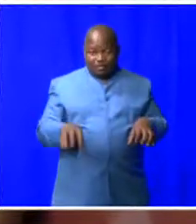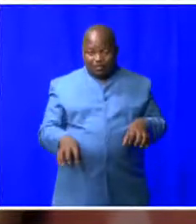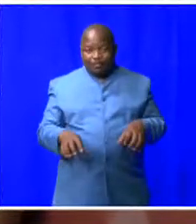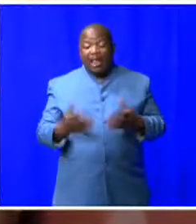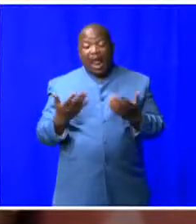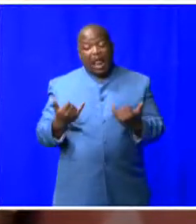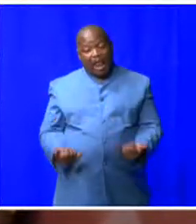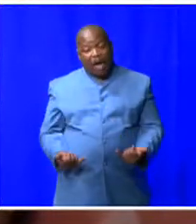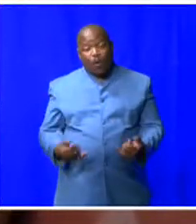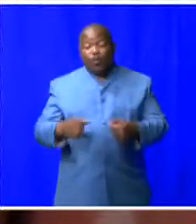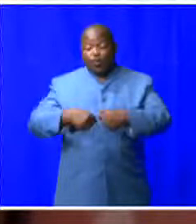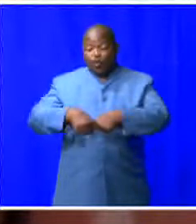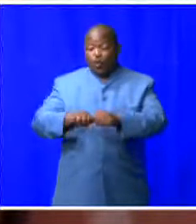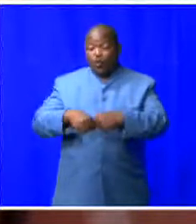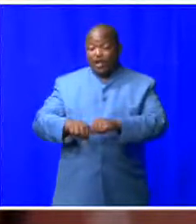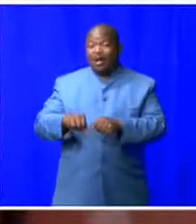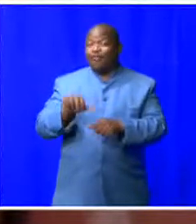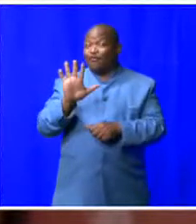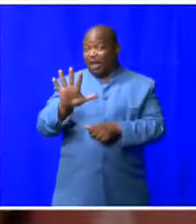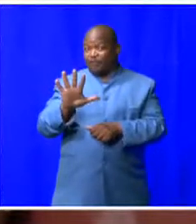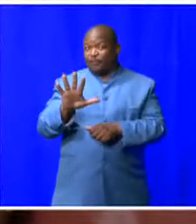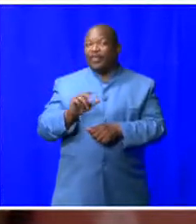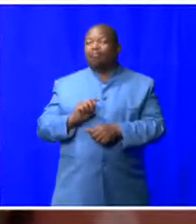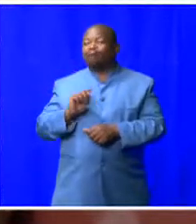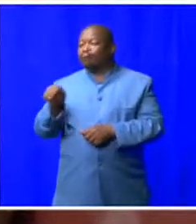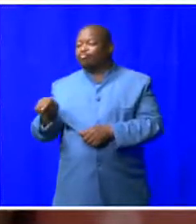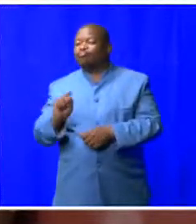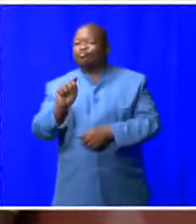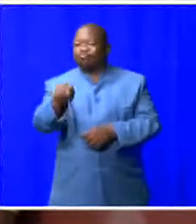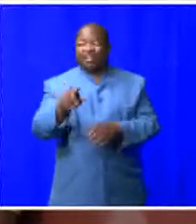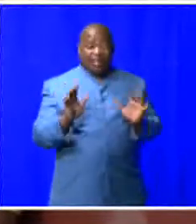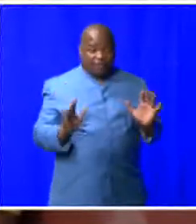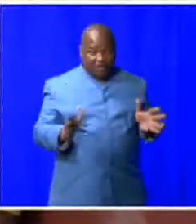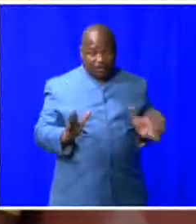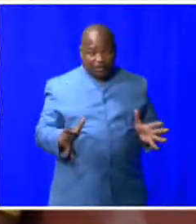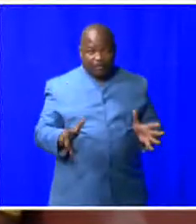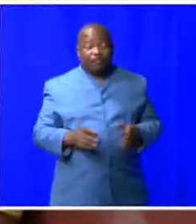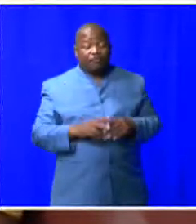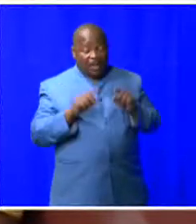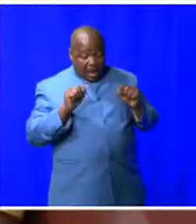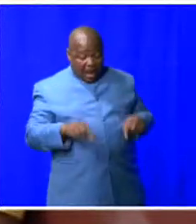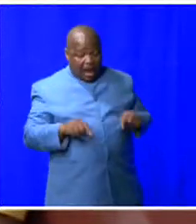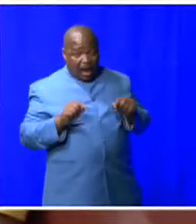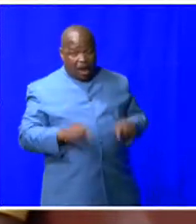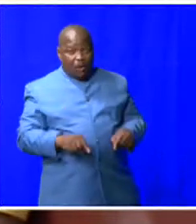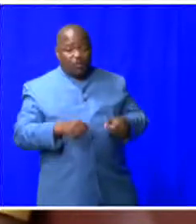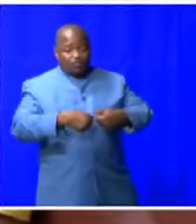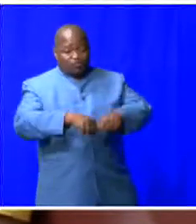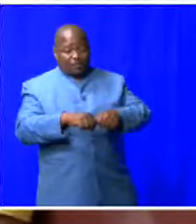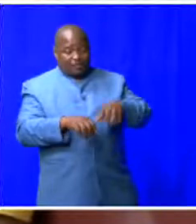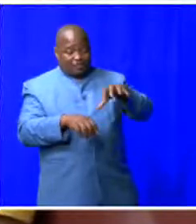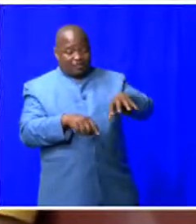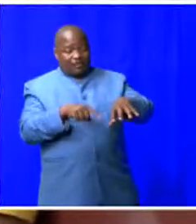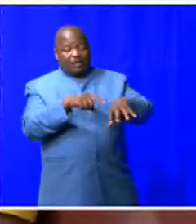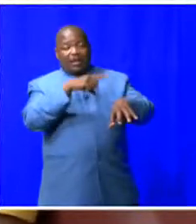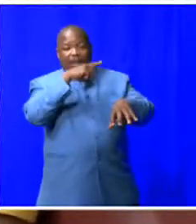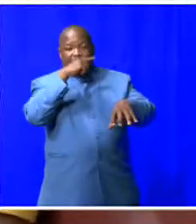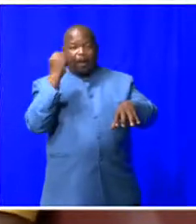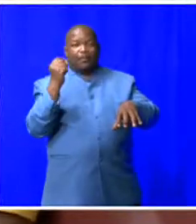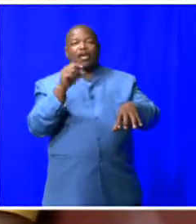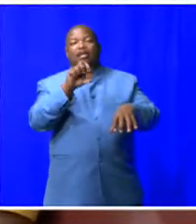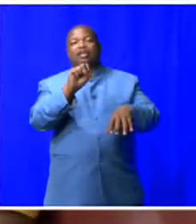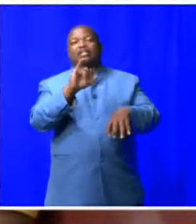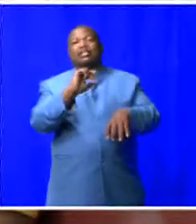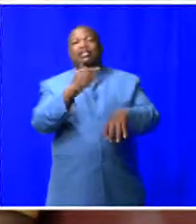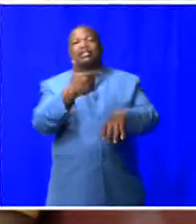Katsamanjege, Sisi, going a Pansugum Pagati, Wagandu 19, Inziakumbula Gutsinama primary. Elections noma ke likhetfole elincane